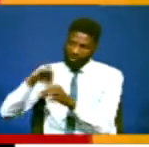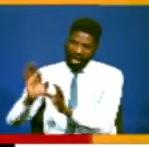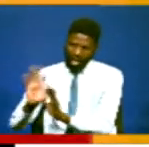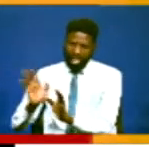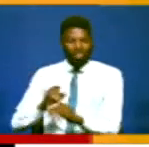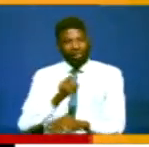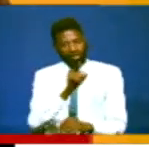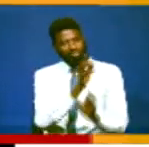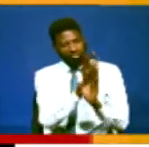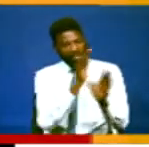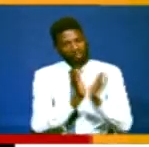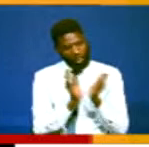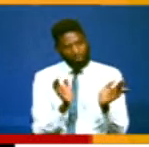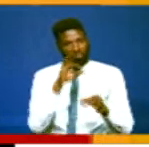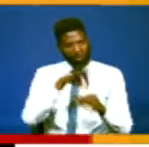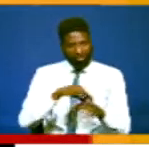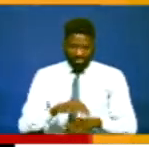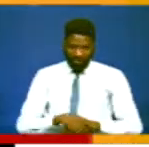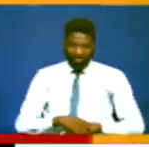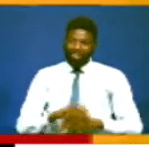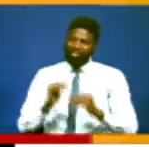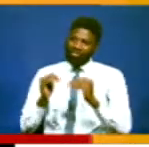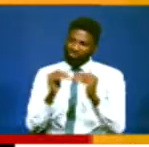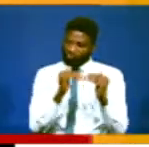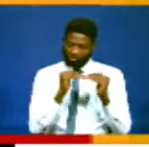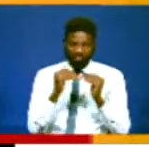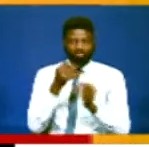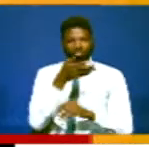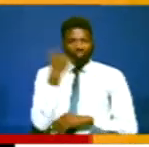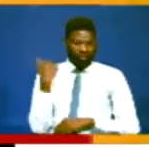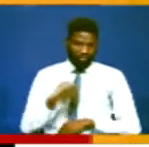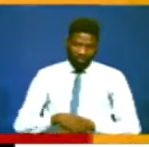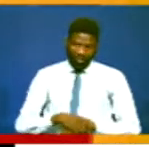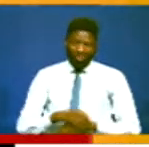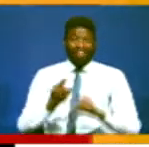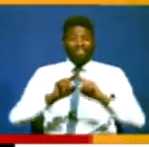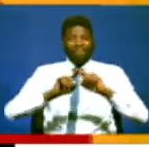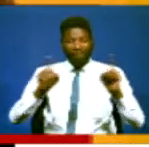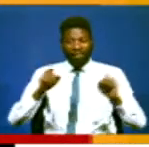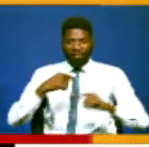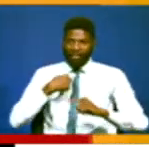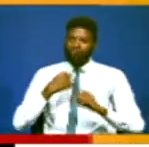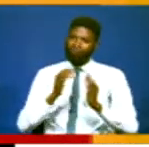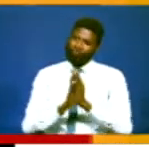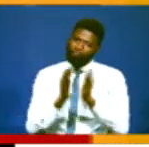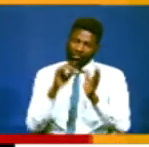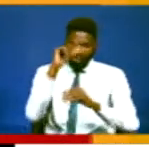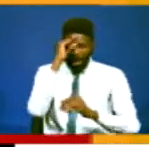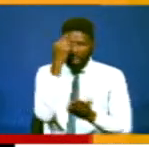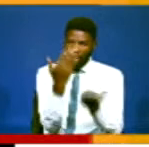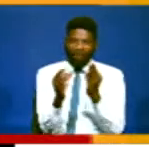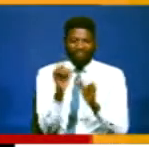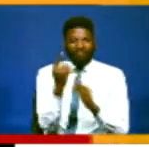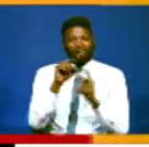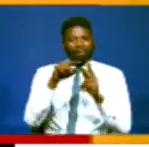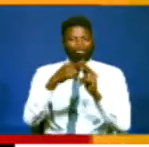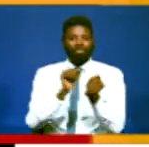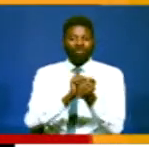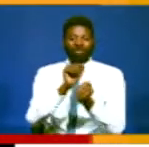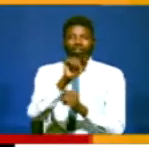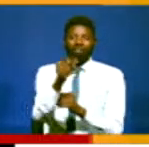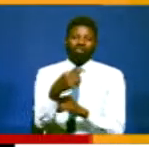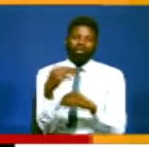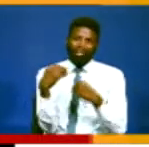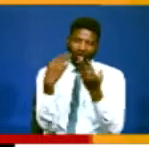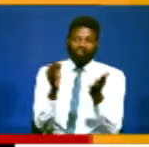No. Usawazishaji ni kitu cha maana. Mm-hmm. Lakini nipongeza tu serikali kwa kuanza hapo, labda wameanza kwa kutoa shilingi 1015 katika shule za